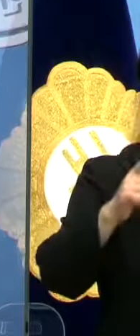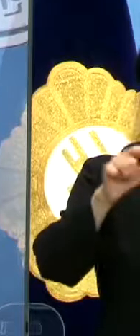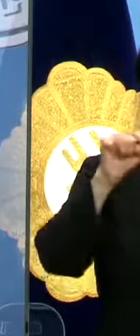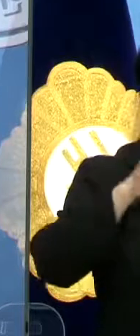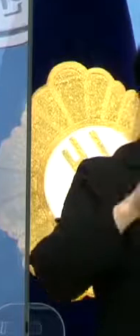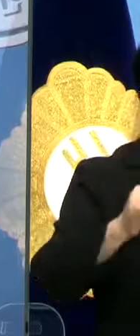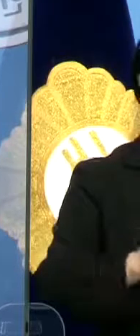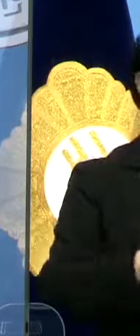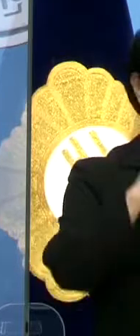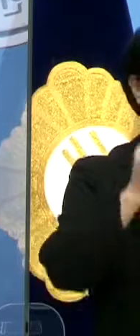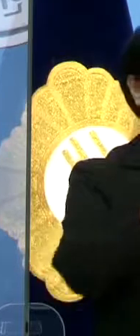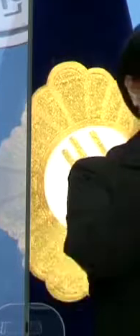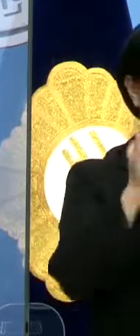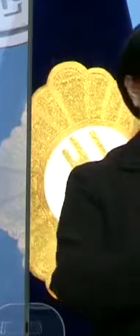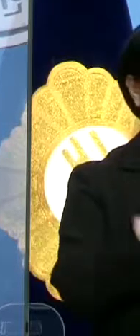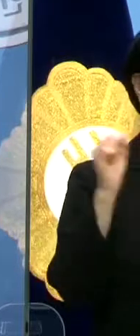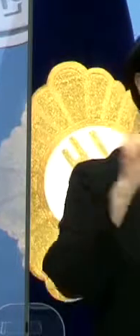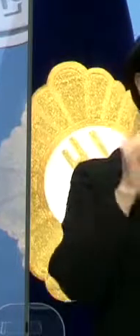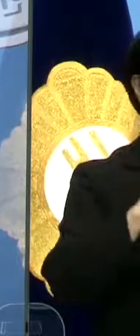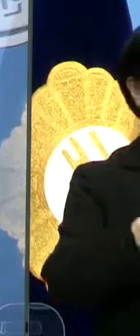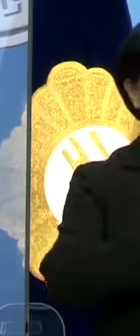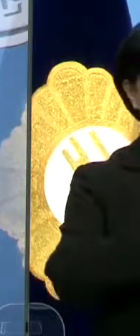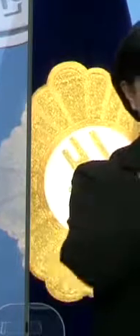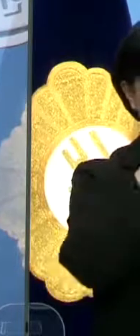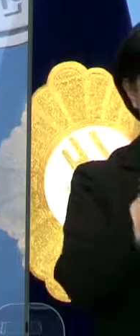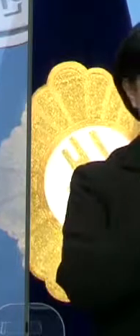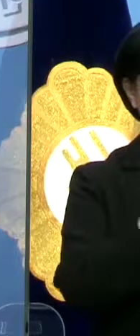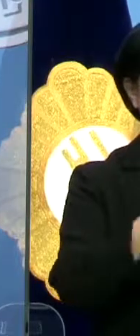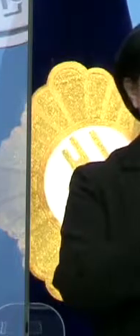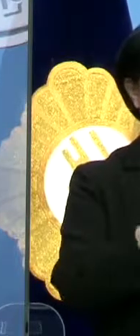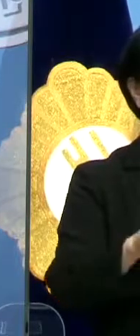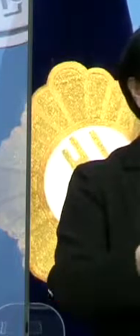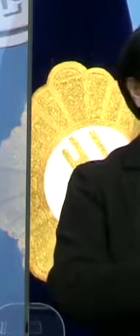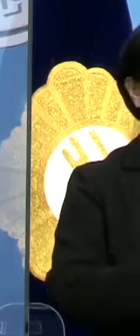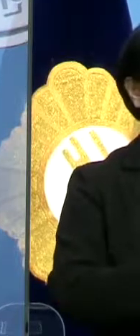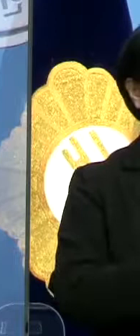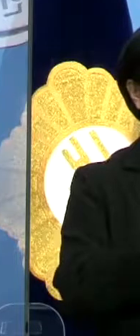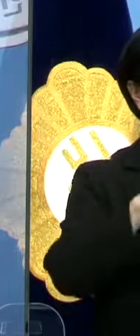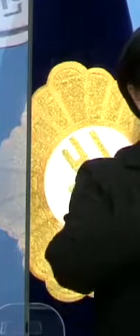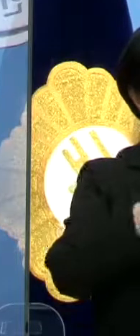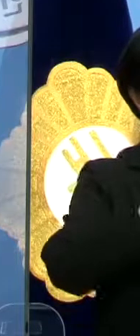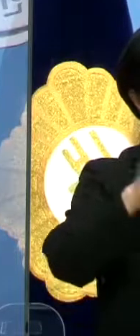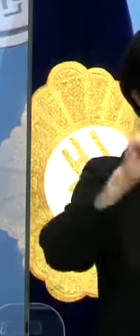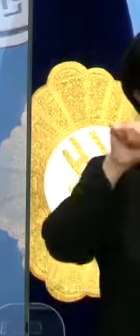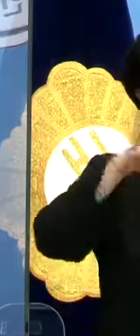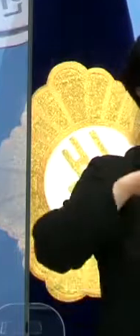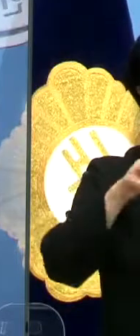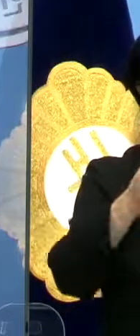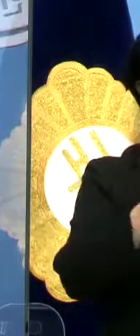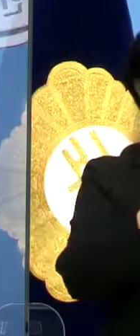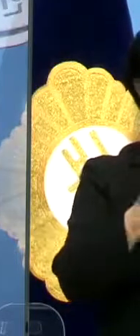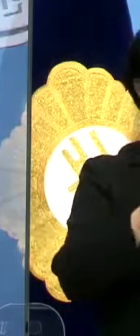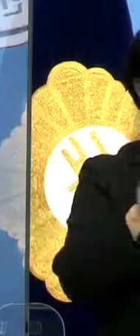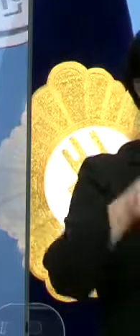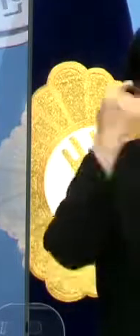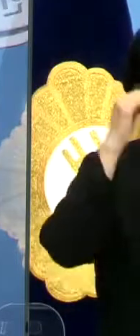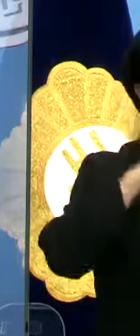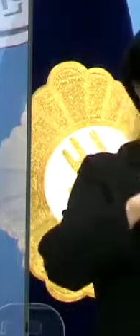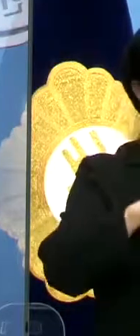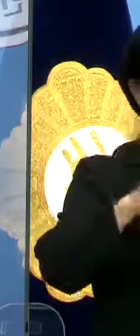사회의 기강을 한다는 형태이다 특히 풀뿌리 민주주의를 지친 되는 지방 정치에서 반성의 태도는